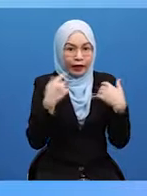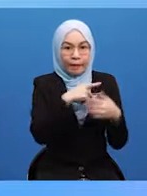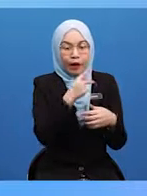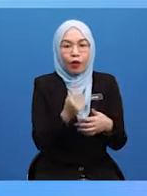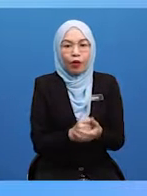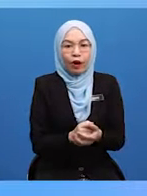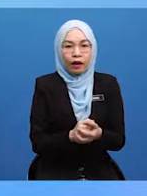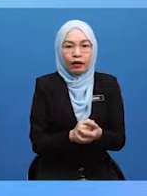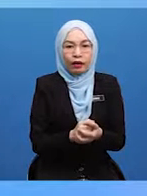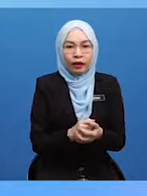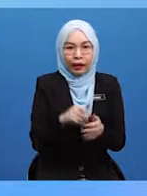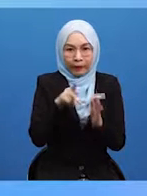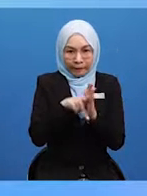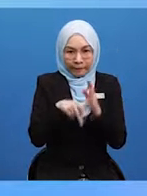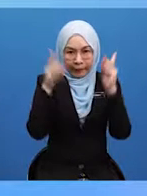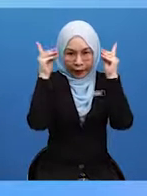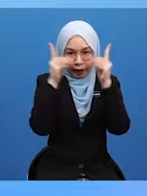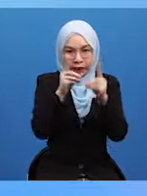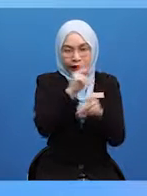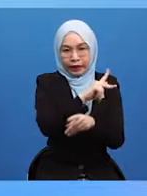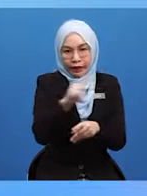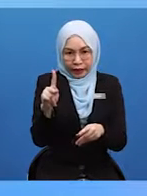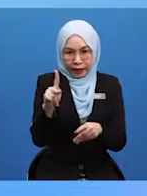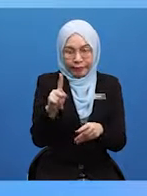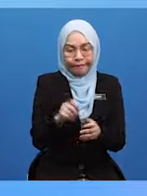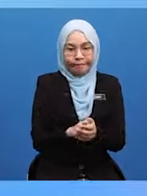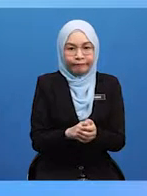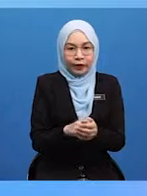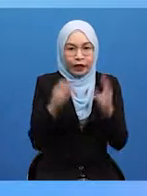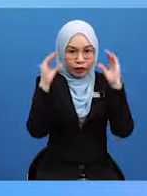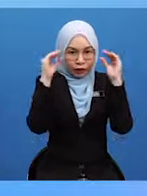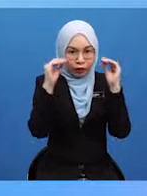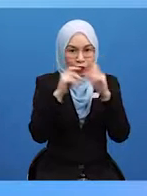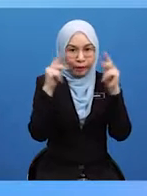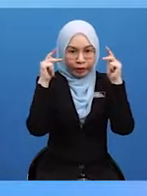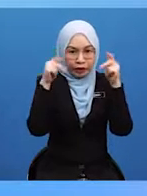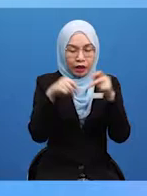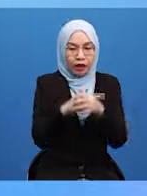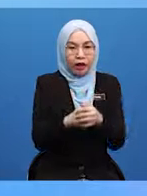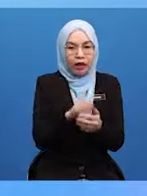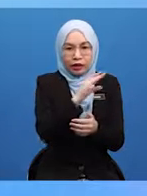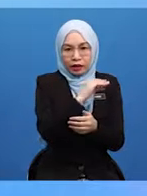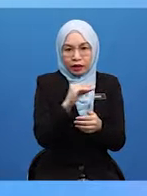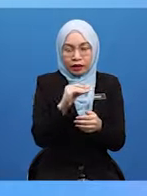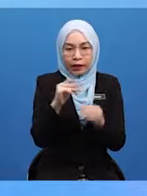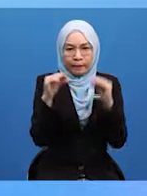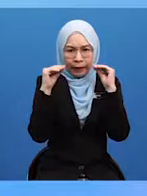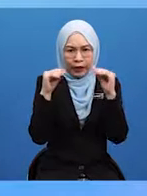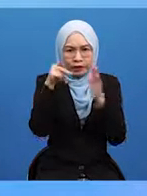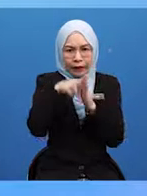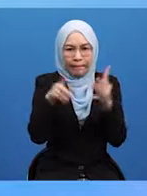pendidikan dan pekerjaan seperti pensyarah dan pekerja universiti di kawasan